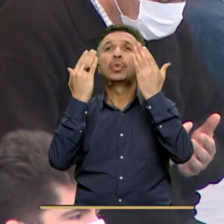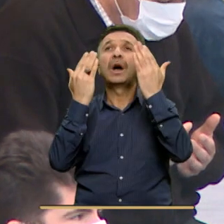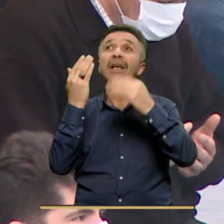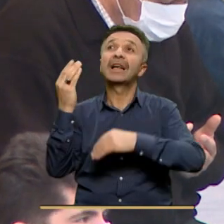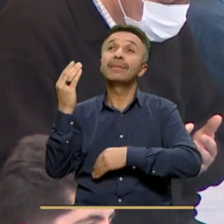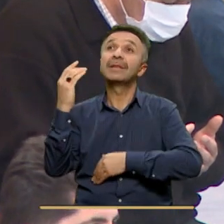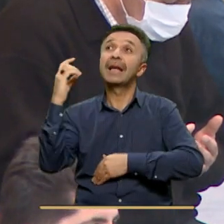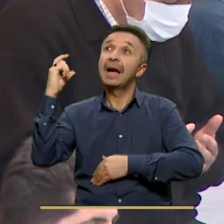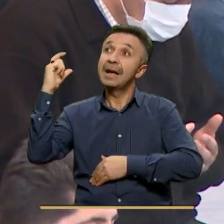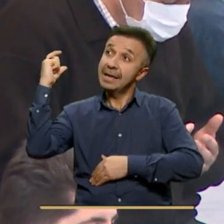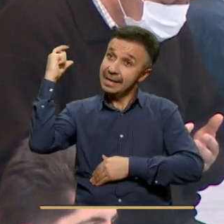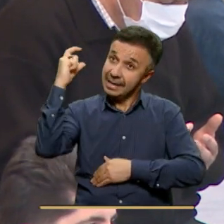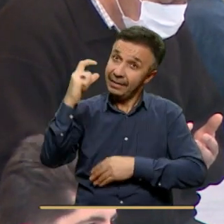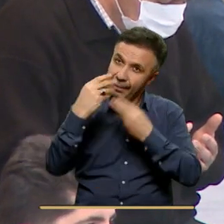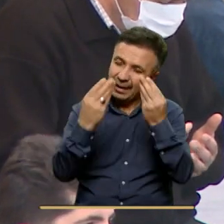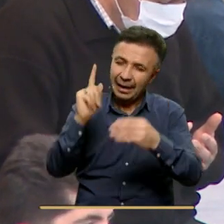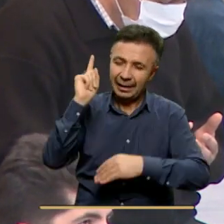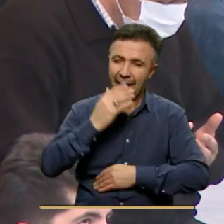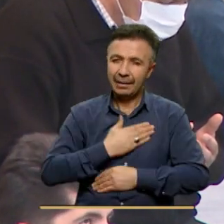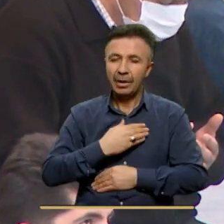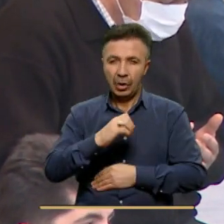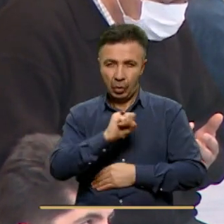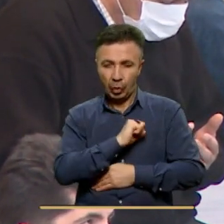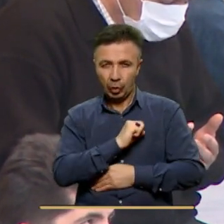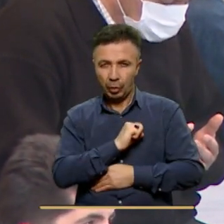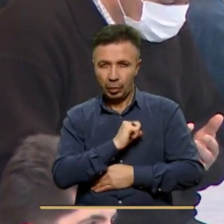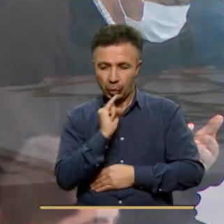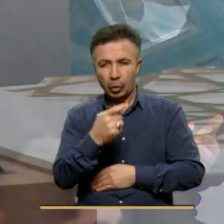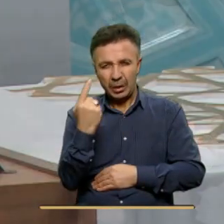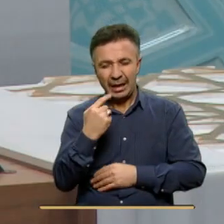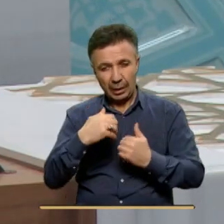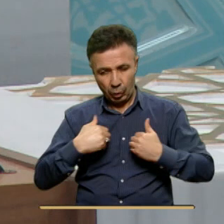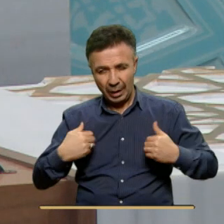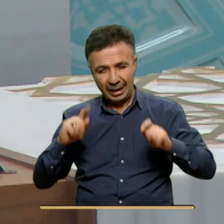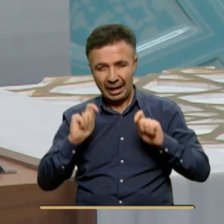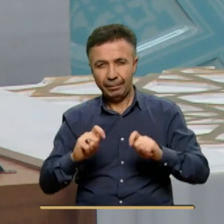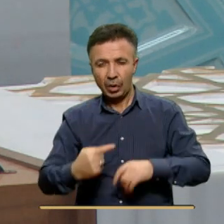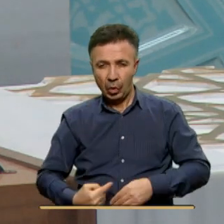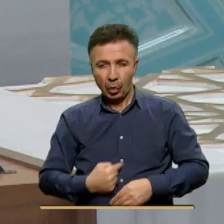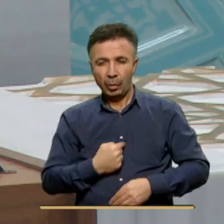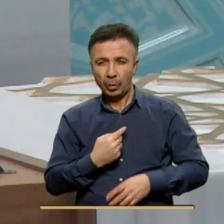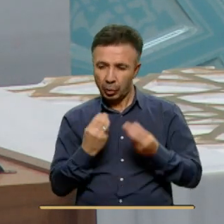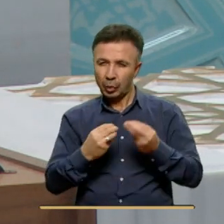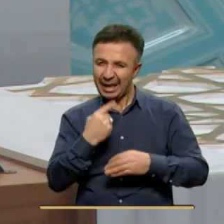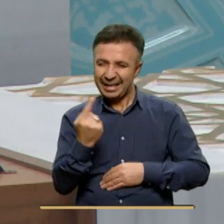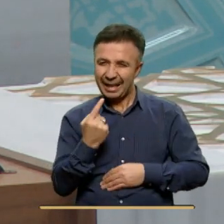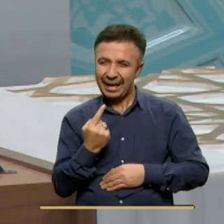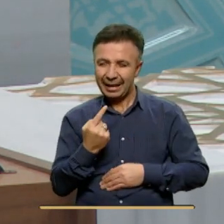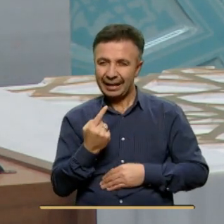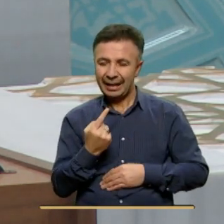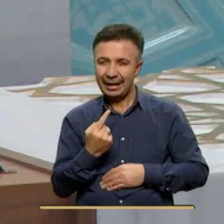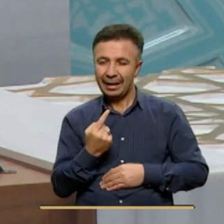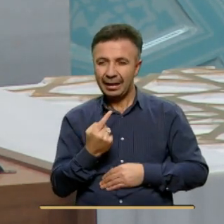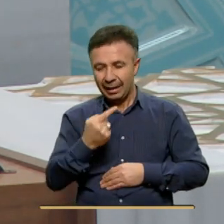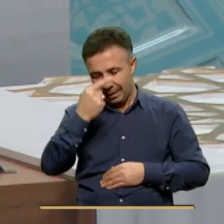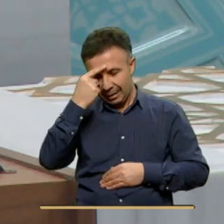Allah'ım. Korktuklarımızdan cümlemizi emin eyle ya Rab. Umduklarımıza da nail olabilmeyi cümlemize